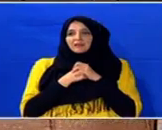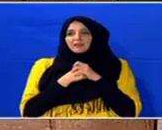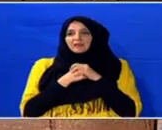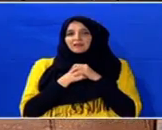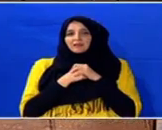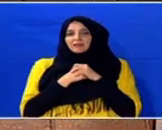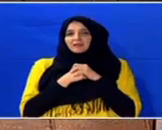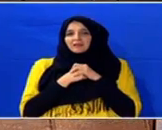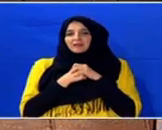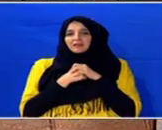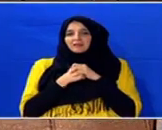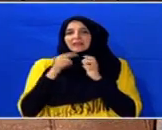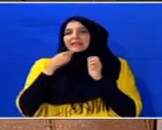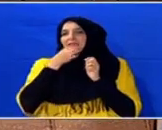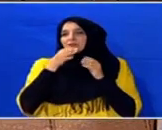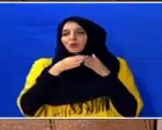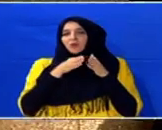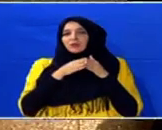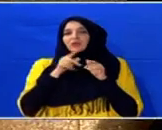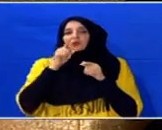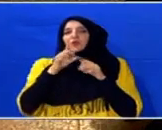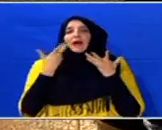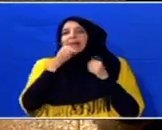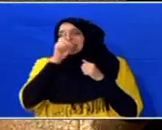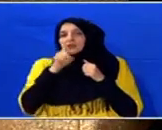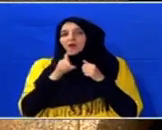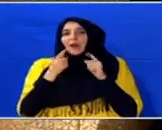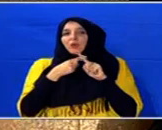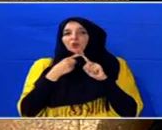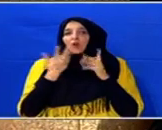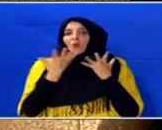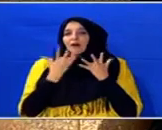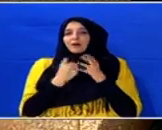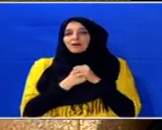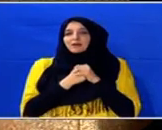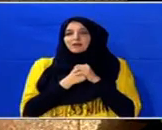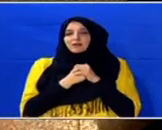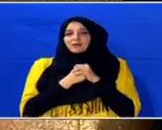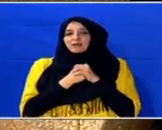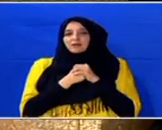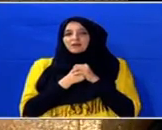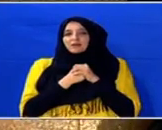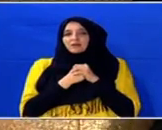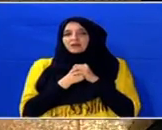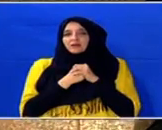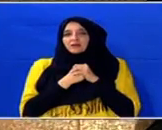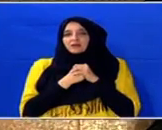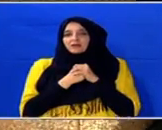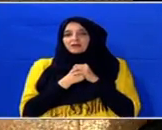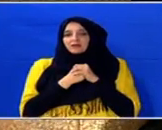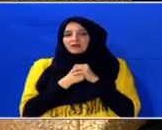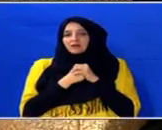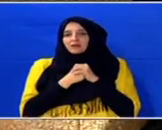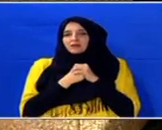ربي الحاج نعم. انت وش اللي يهمك في هذا السؤال اعطينا يعني الحاجه السؤال ديركت باش